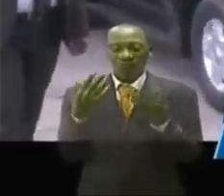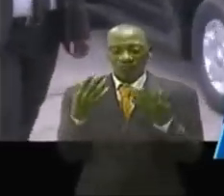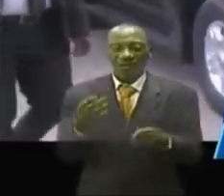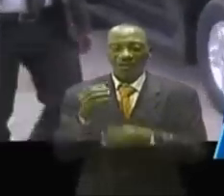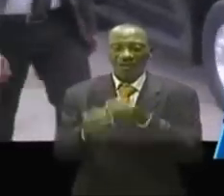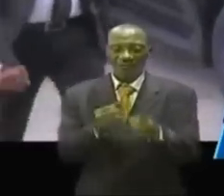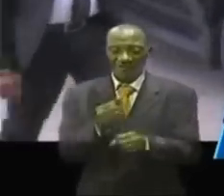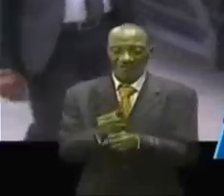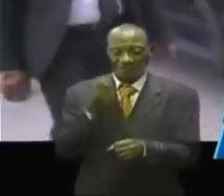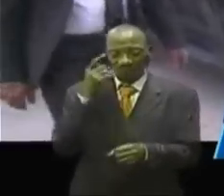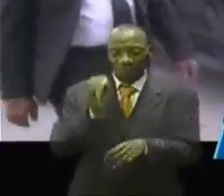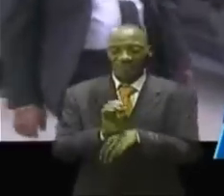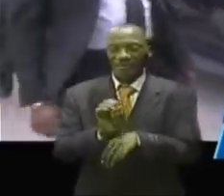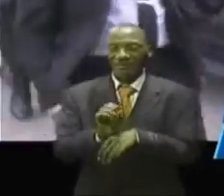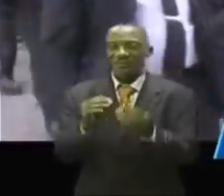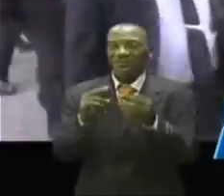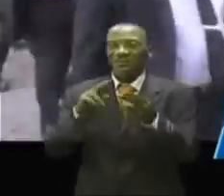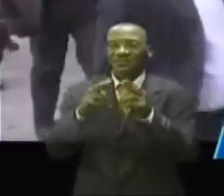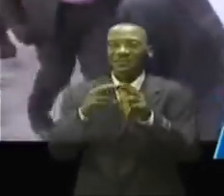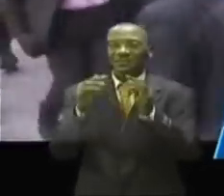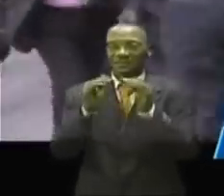2023.